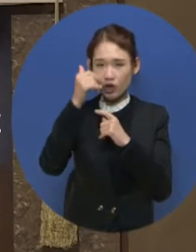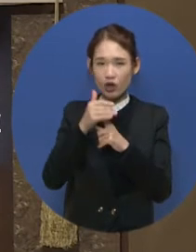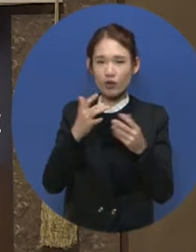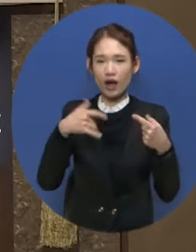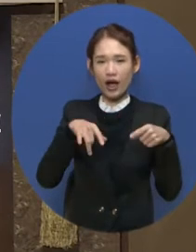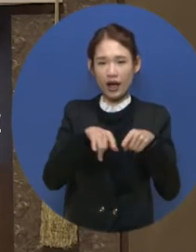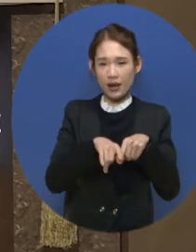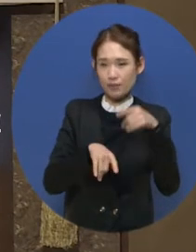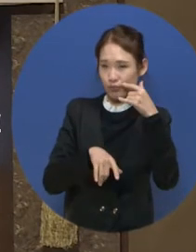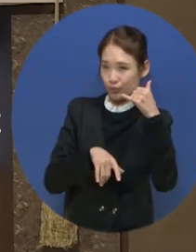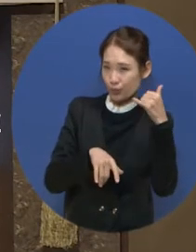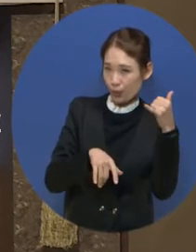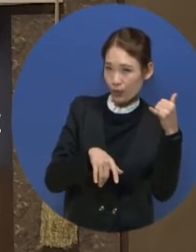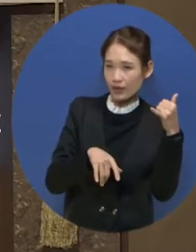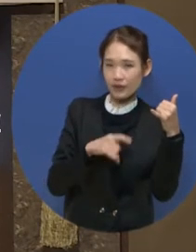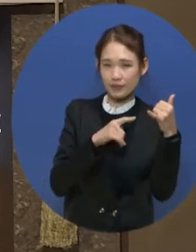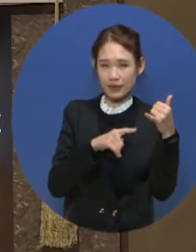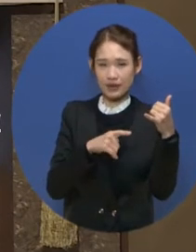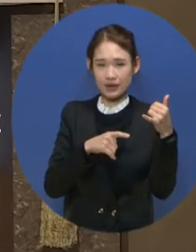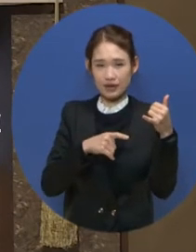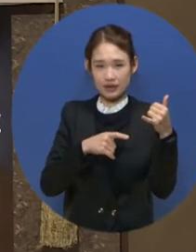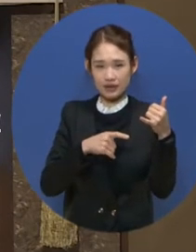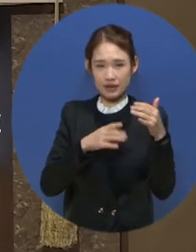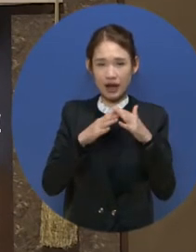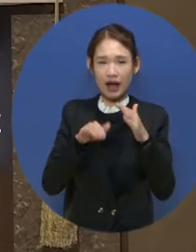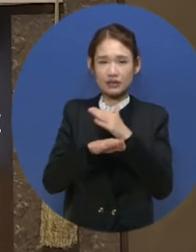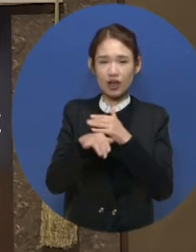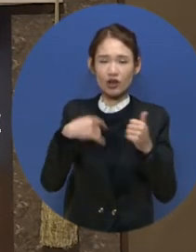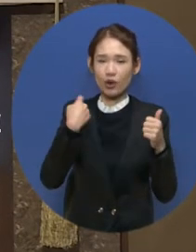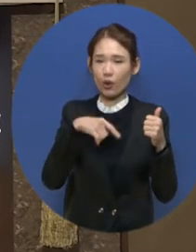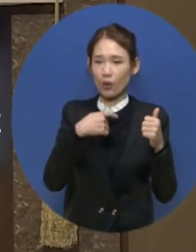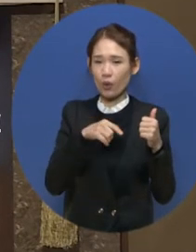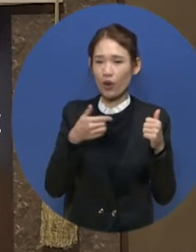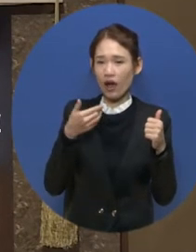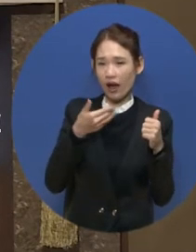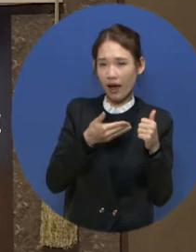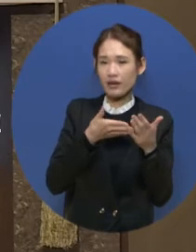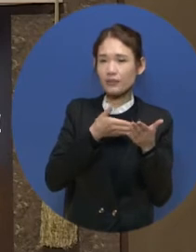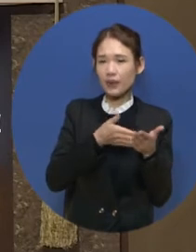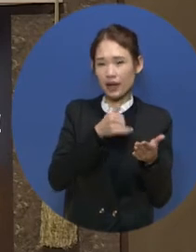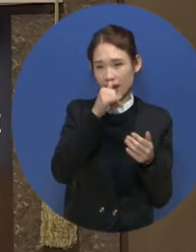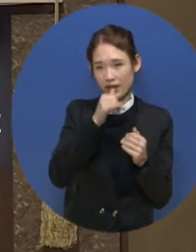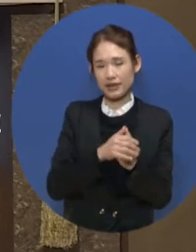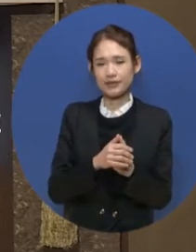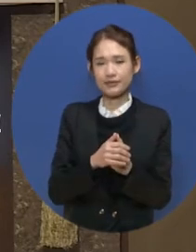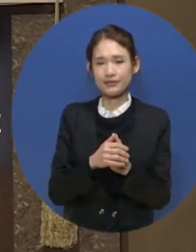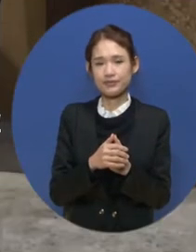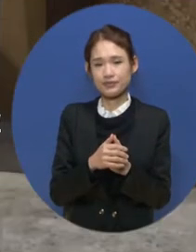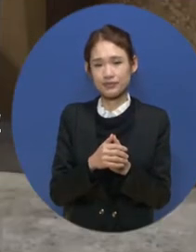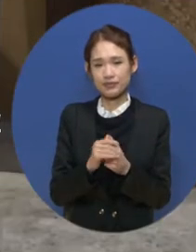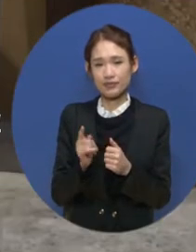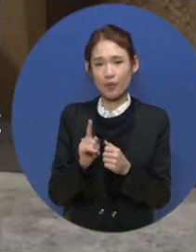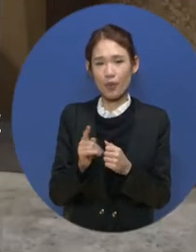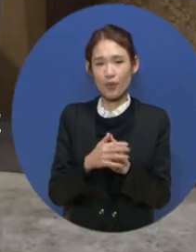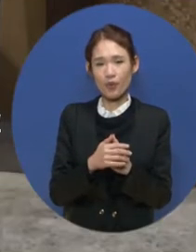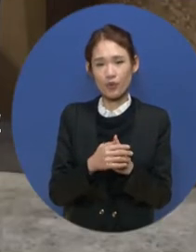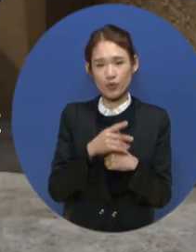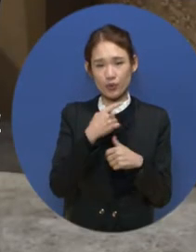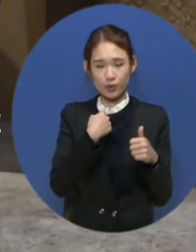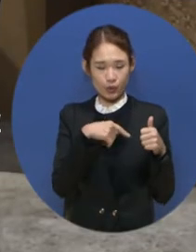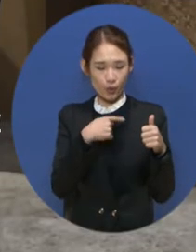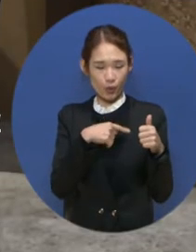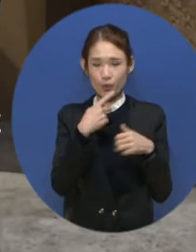부모님들께 도 가정 내에서 교육은 이렇게 했으면 좋겠다는 것도 하고 뭐 지금 3 일종의 교육